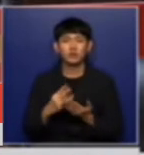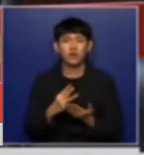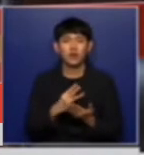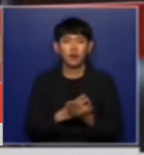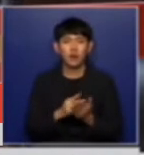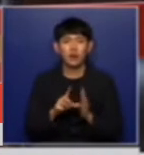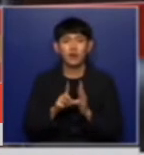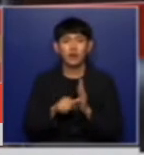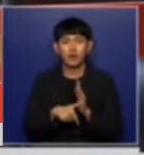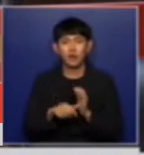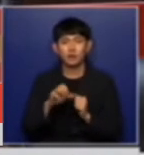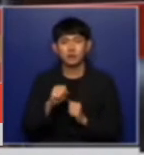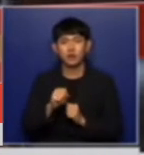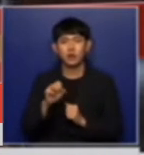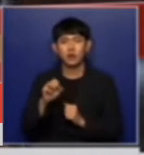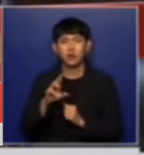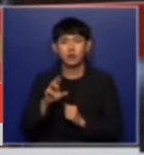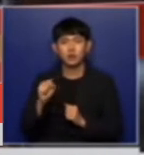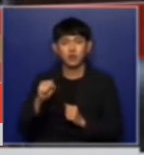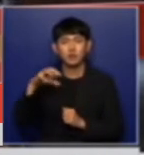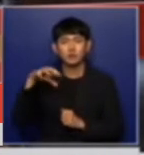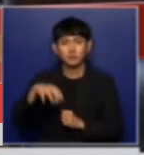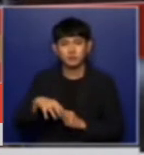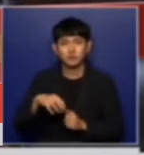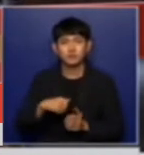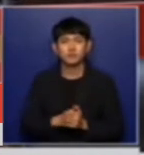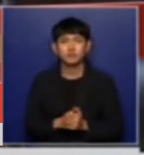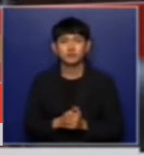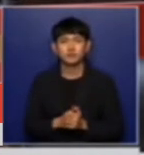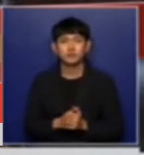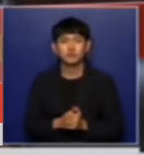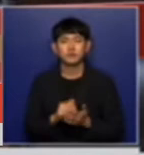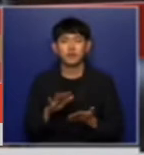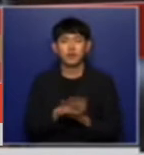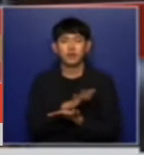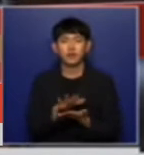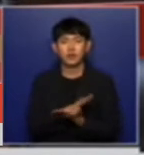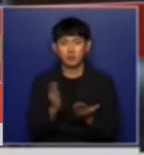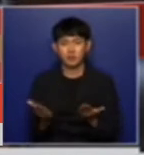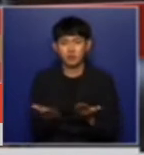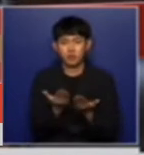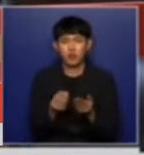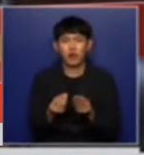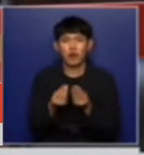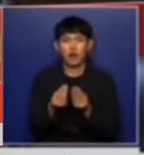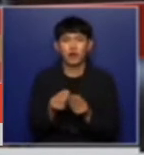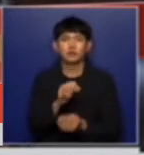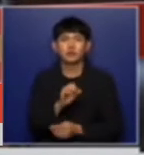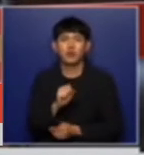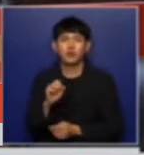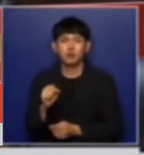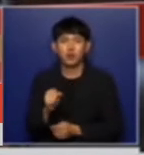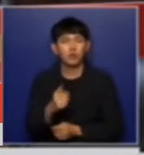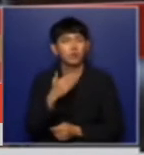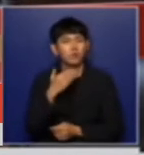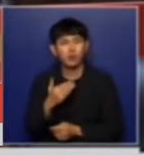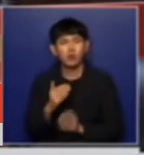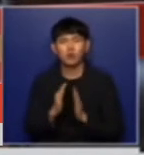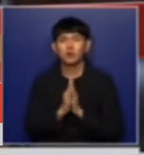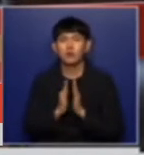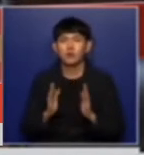านเลขาสภาผู้แทนราษฎรก็ทำเอกสารประกอบให้กับสมาชิกได้ตลอดต้องกราบขอบคุณผ่านท่านประธานไป